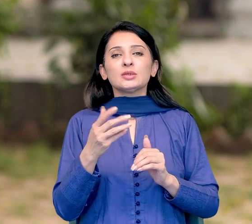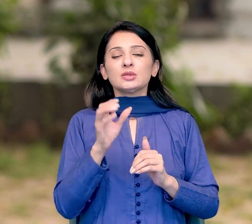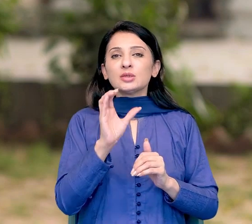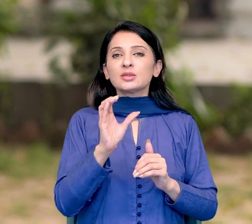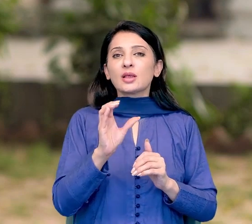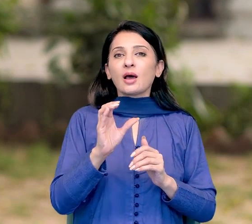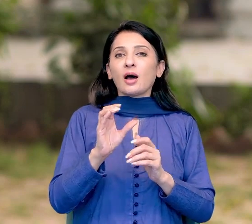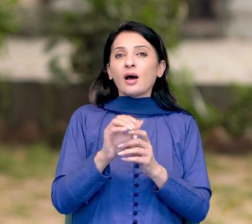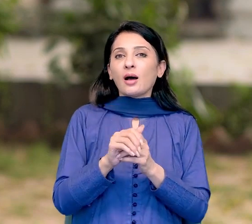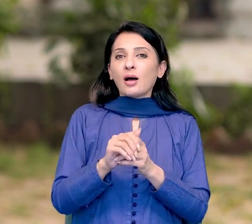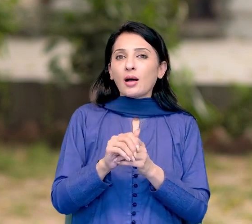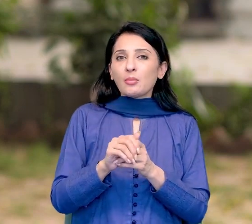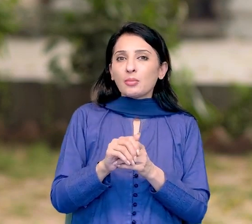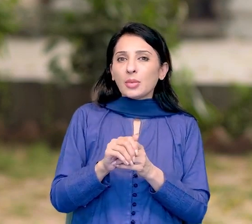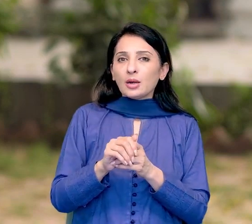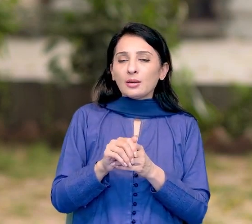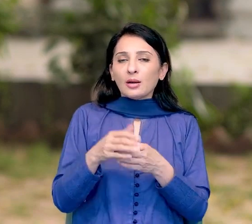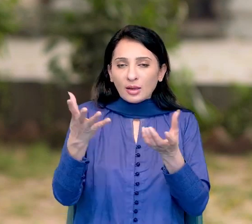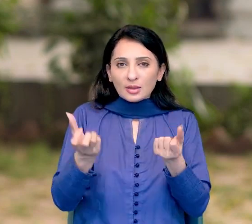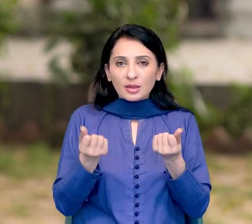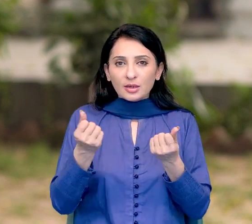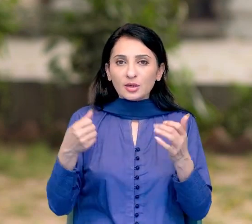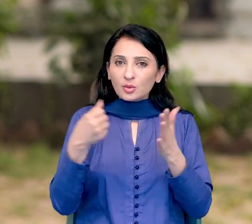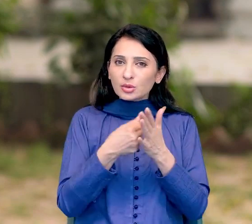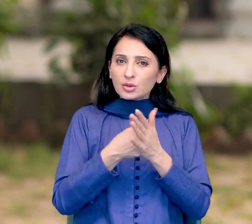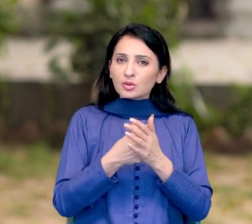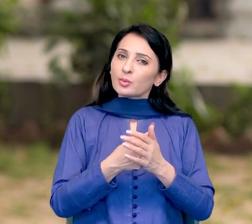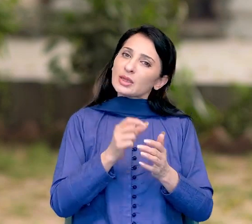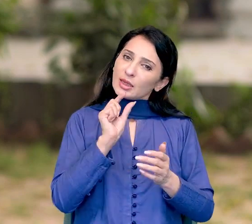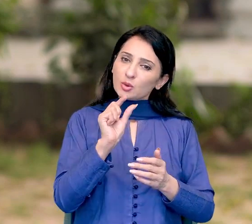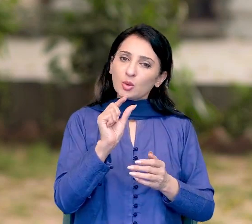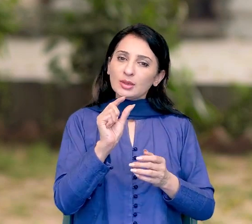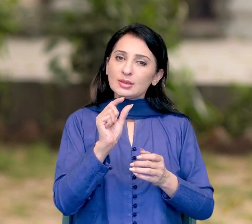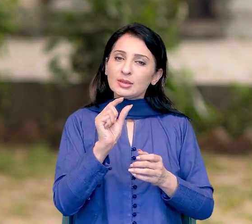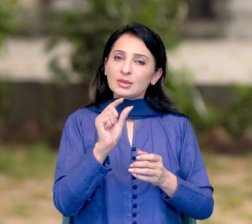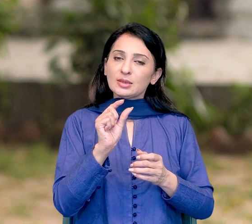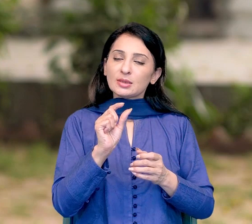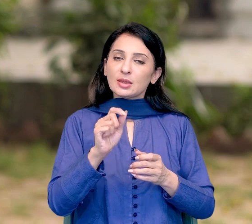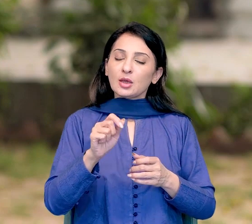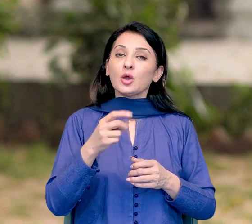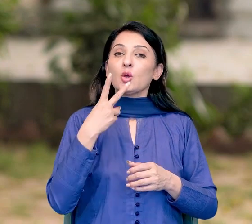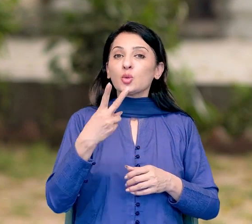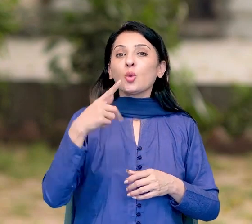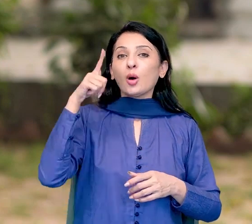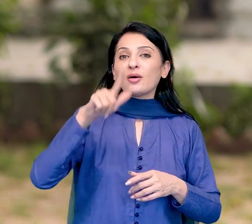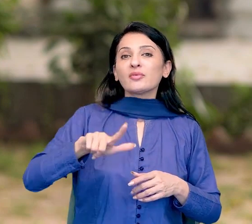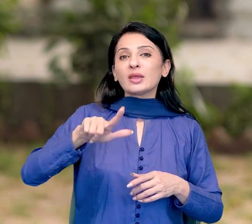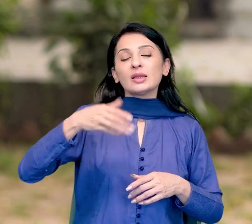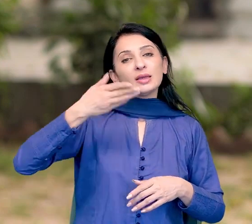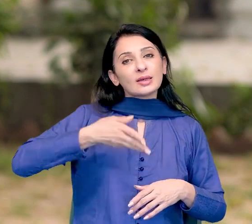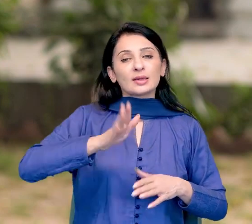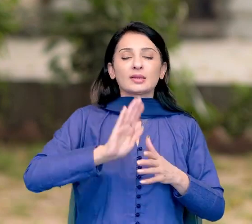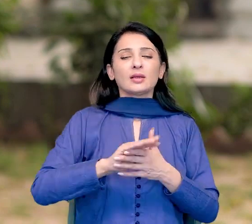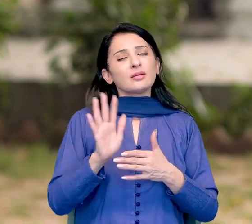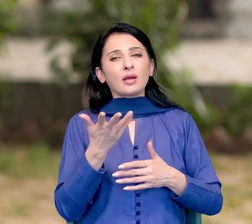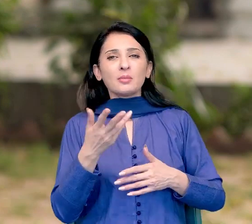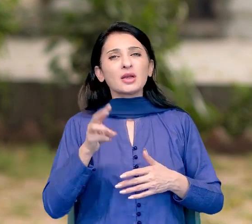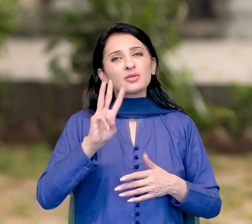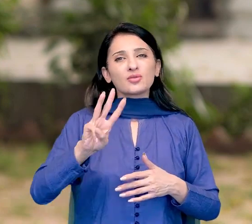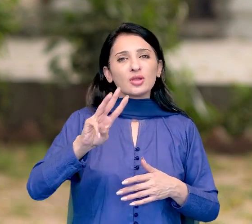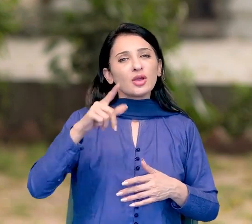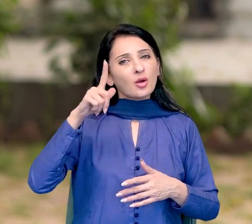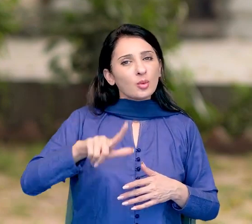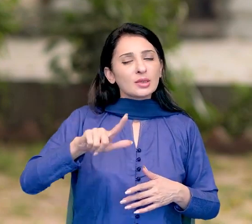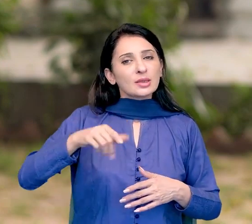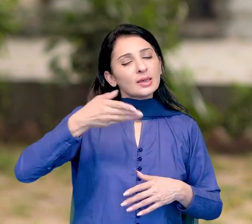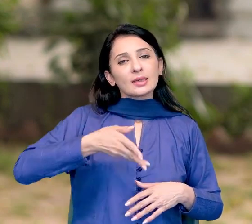it consistently. It doesn't have to be a big change, it should be a small change. Do it consistently for 2 weeks, once you, or 3 weeks. Once you